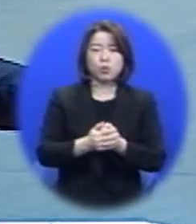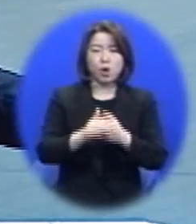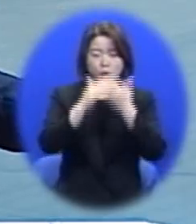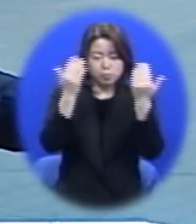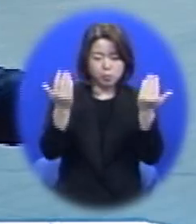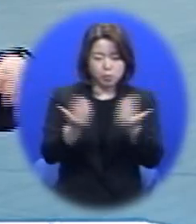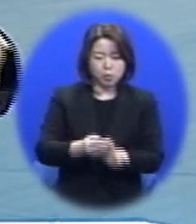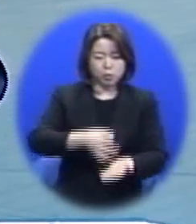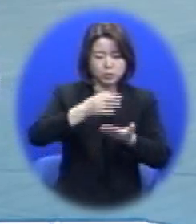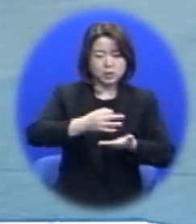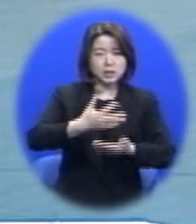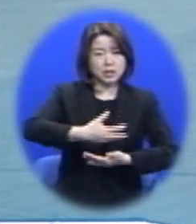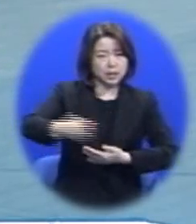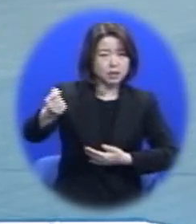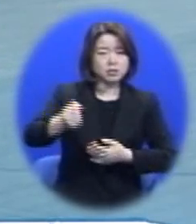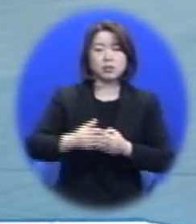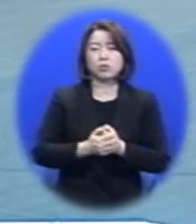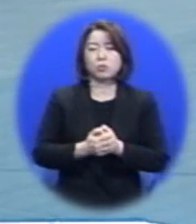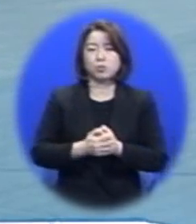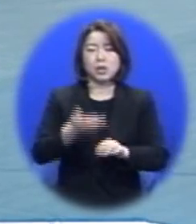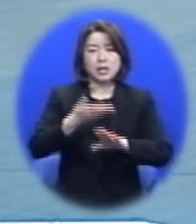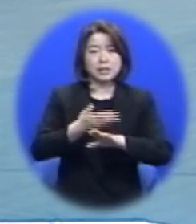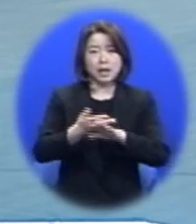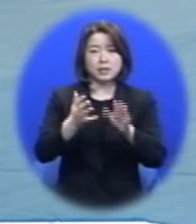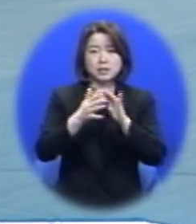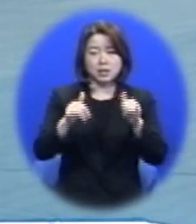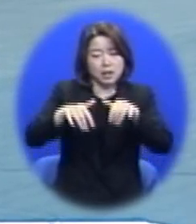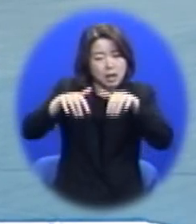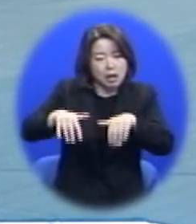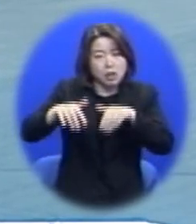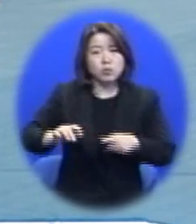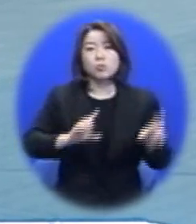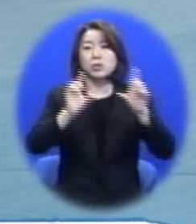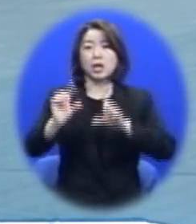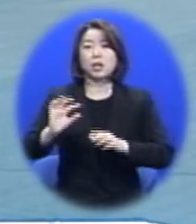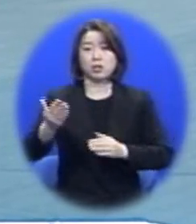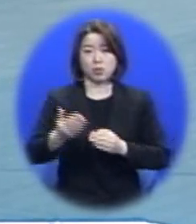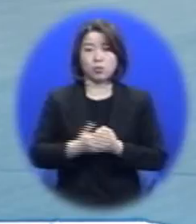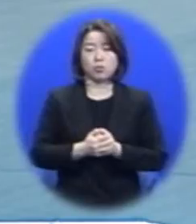모든 재산 다 잃어버리고 남의 종살이 해야 되고